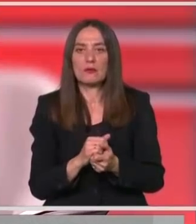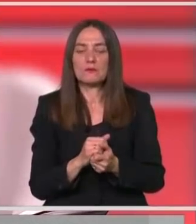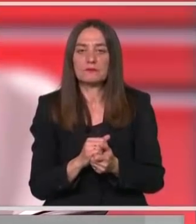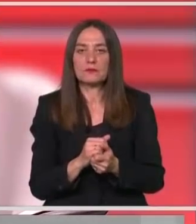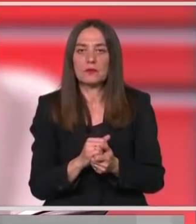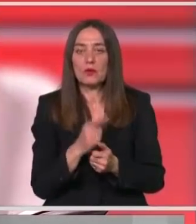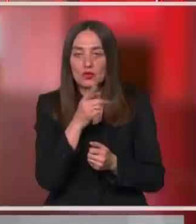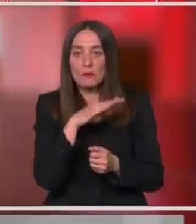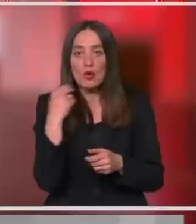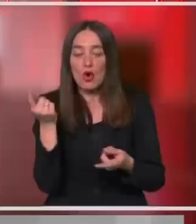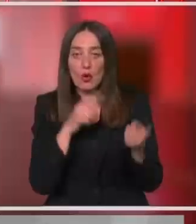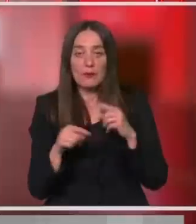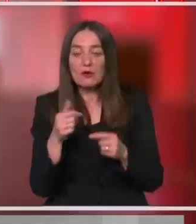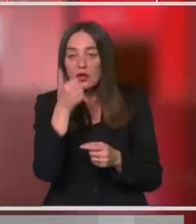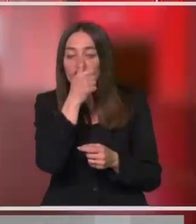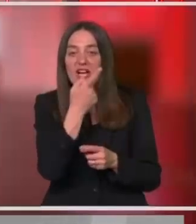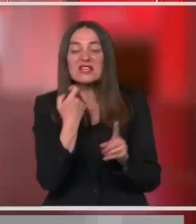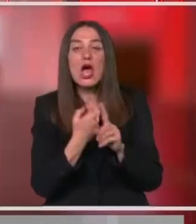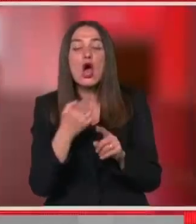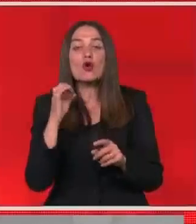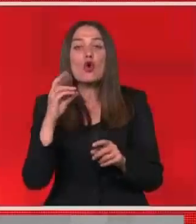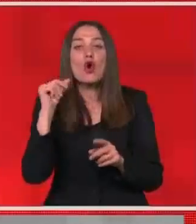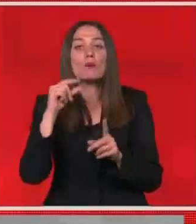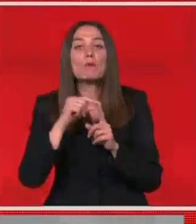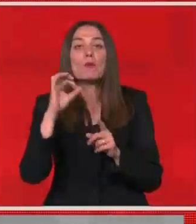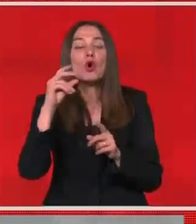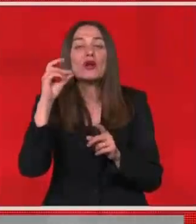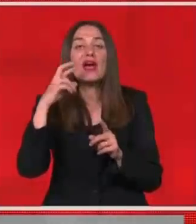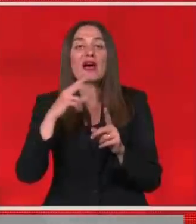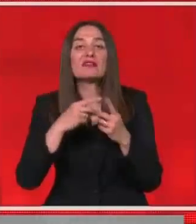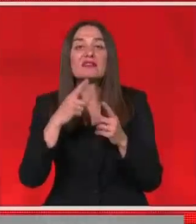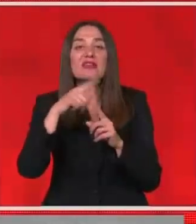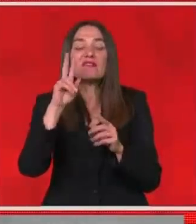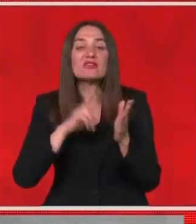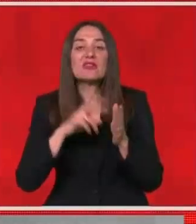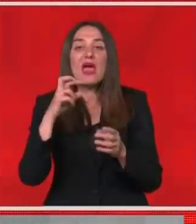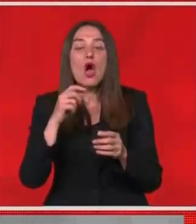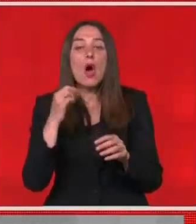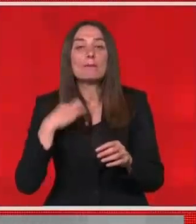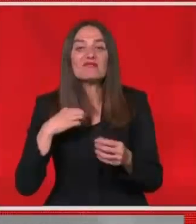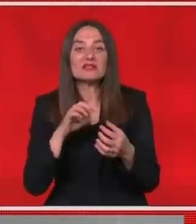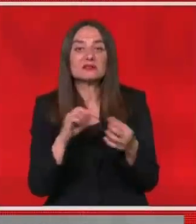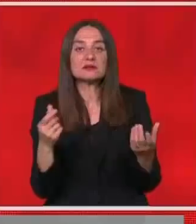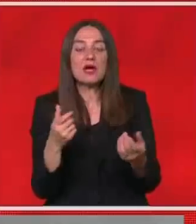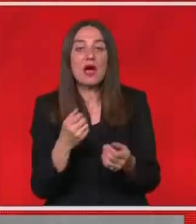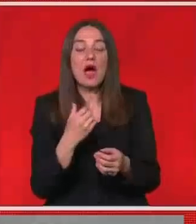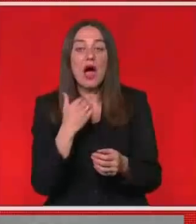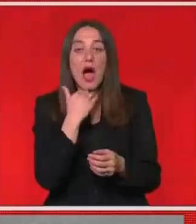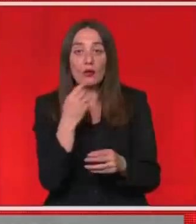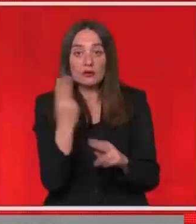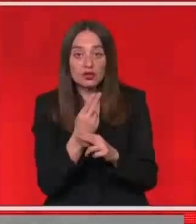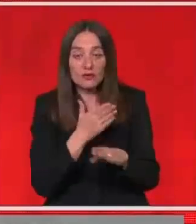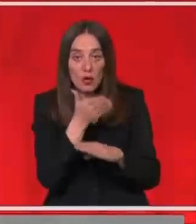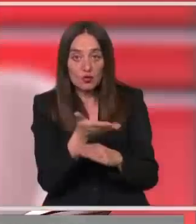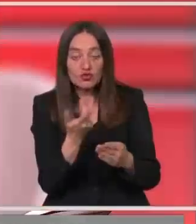ako je to mnogo komplikovano. Šta su korporativne obveznice? Objasnite nam. Pa to nije mnogo komplikovano. Dakle, ako država uđe u korporativne